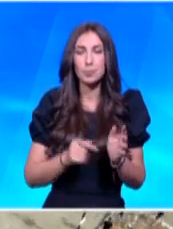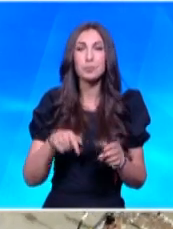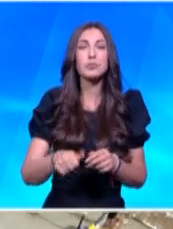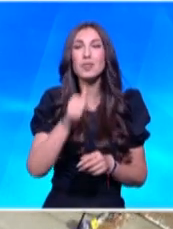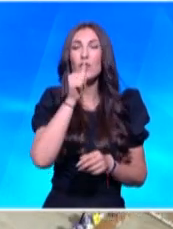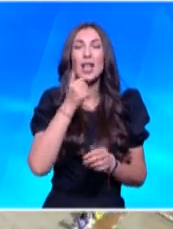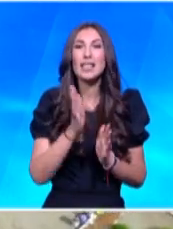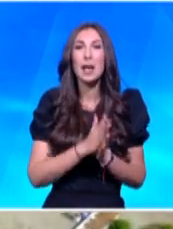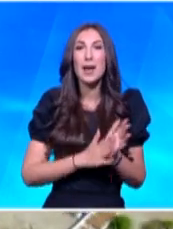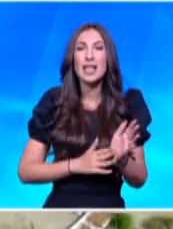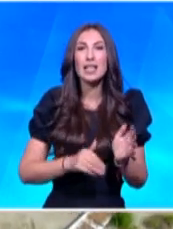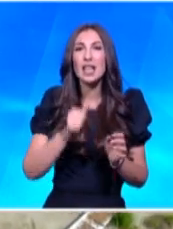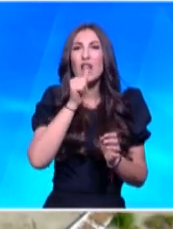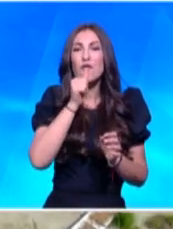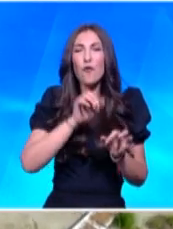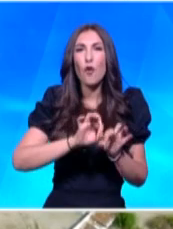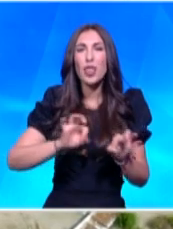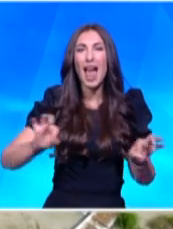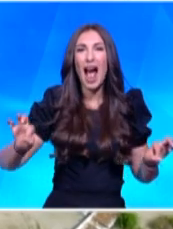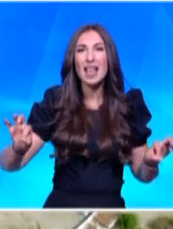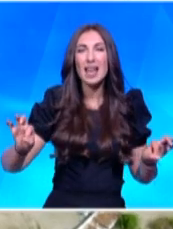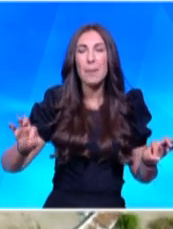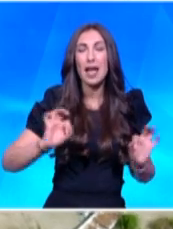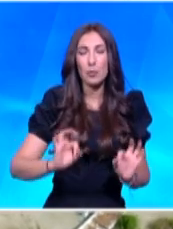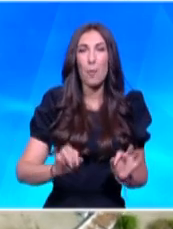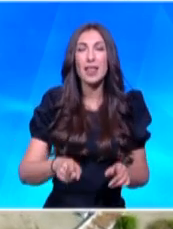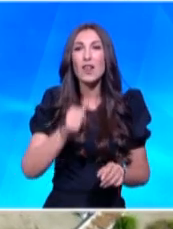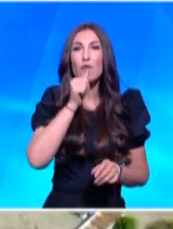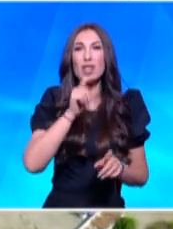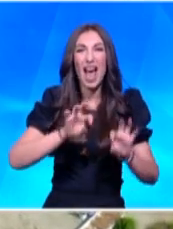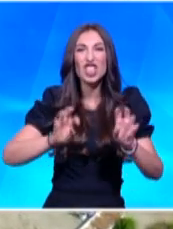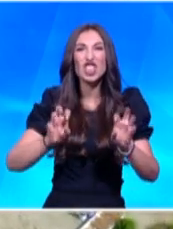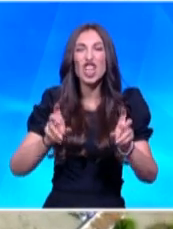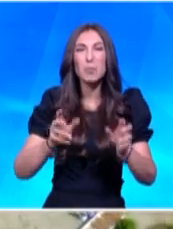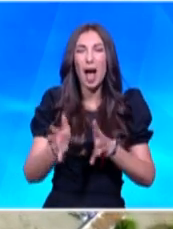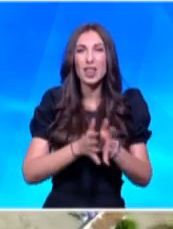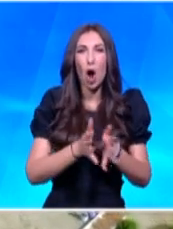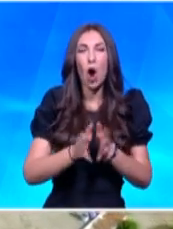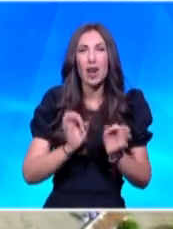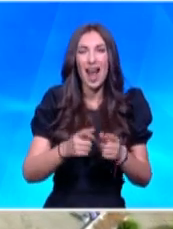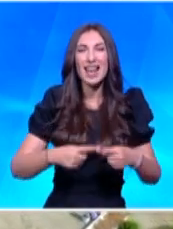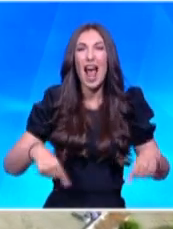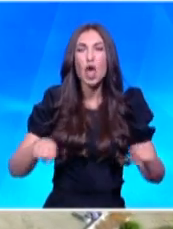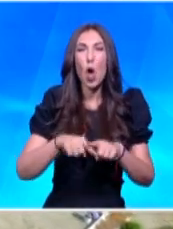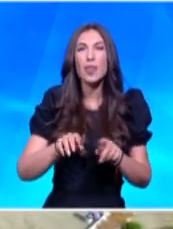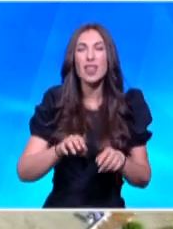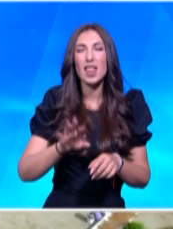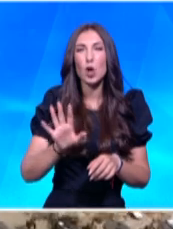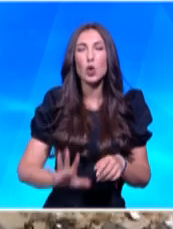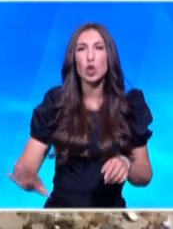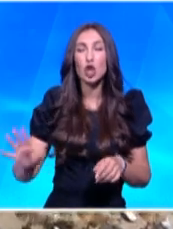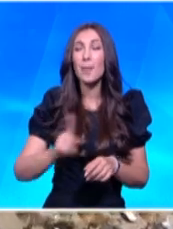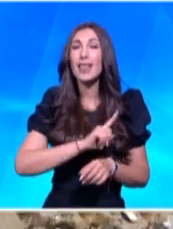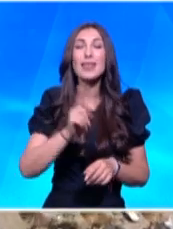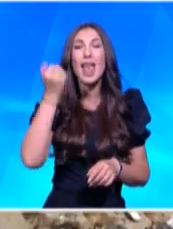Водата е замърсена и във водопроводната мрежа, и в този момент водата, която тече от чешмите на хората, особено в района на Южното Черноморие, не е